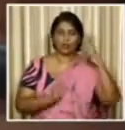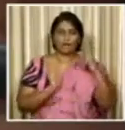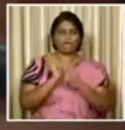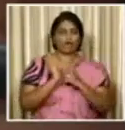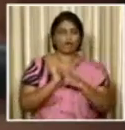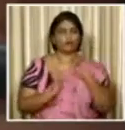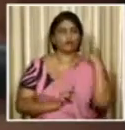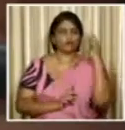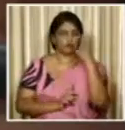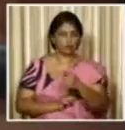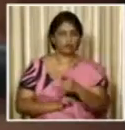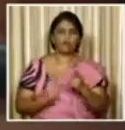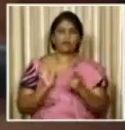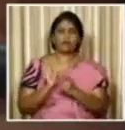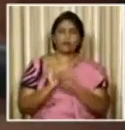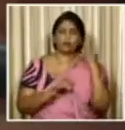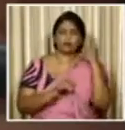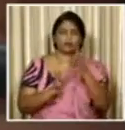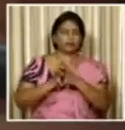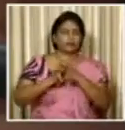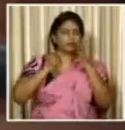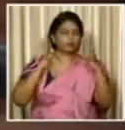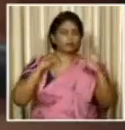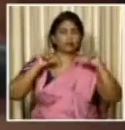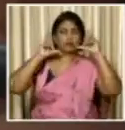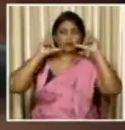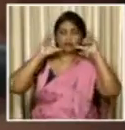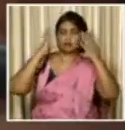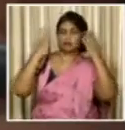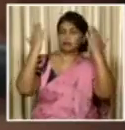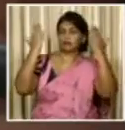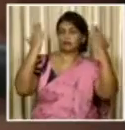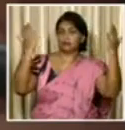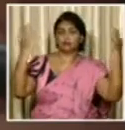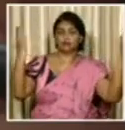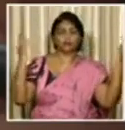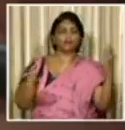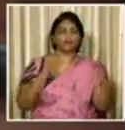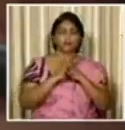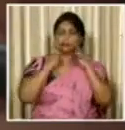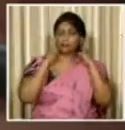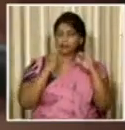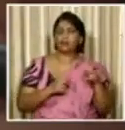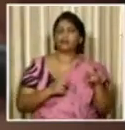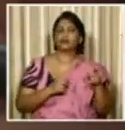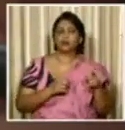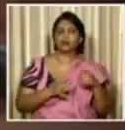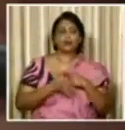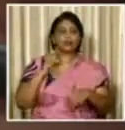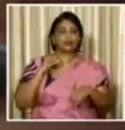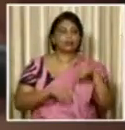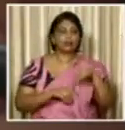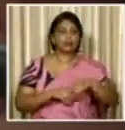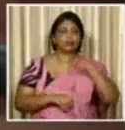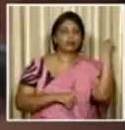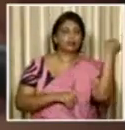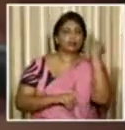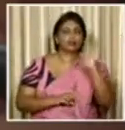වවුනියාවේ. වවුනියාව යනකොට විශාල ඡායාරූප ප්‍රමාණ බැනර් ප්‍රමාණ කටවුට් ප්‍රමාණයක් තිබෙනවා. දේශපාලන රැස්වීමක්